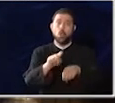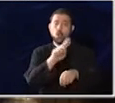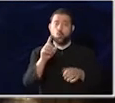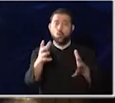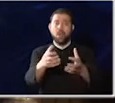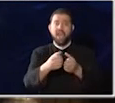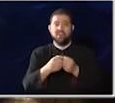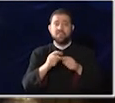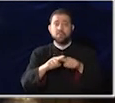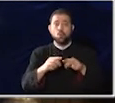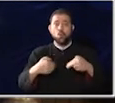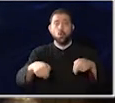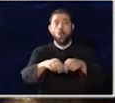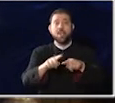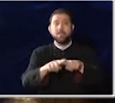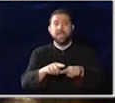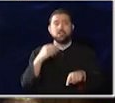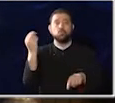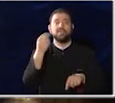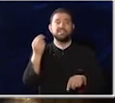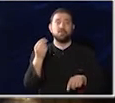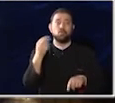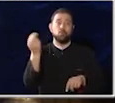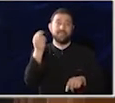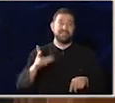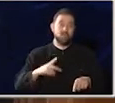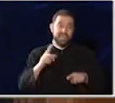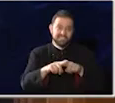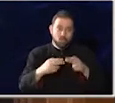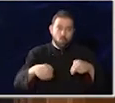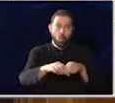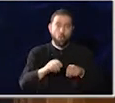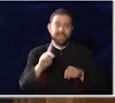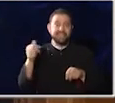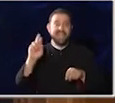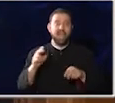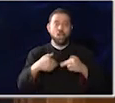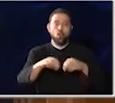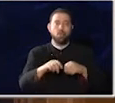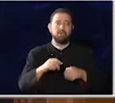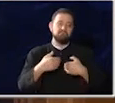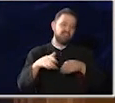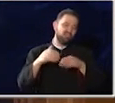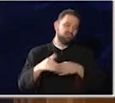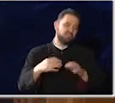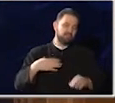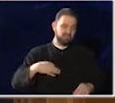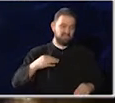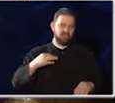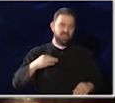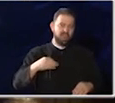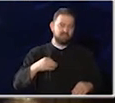avem cu noi pe Dumnezeu. Dumnezeu este cu noi, dar noi, în mod subiectiv, Îl